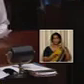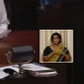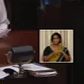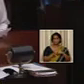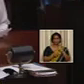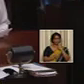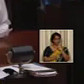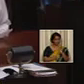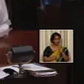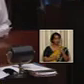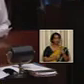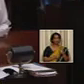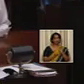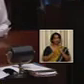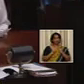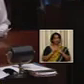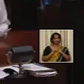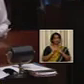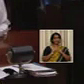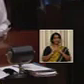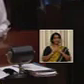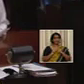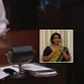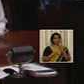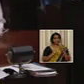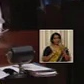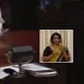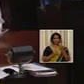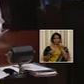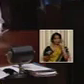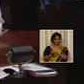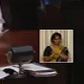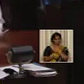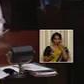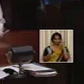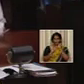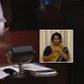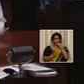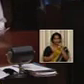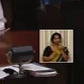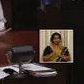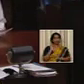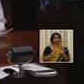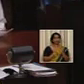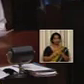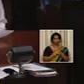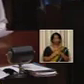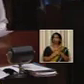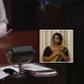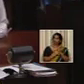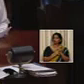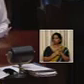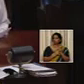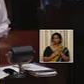කරා ද ෆිනෑන්ස් ආයතනයේ තැන්පත් කරුවන් වෙනුවෙන්. අත්ත වශයෙන්ම එදා මුදල් අමාත්‍යවරයා සෑහීමකට